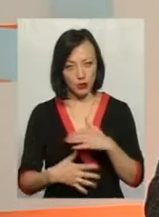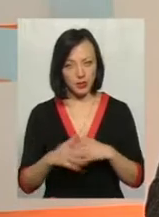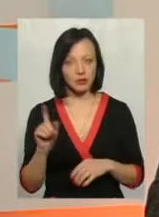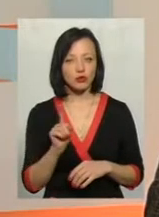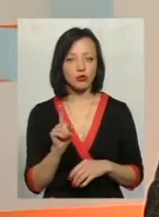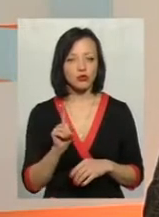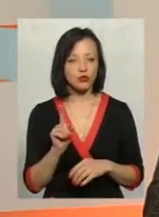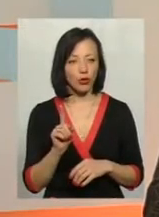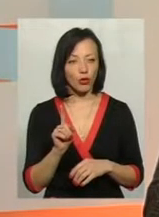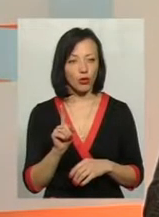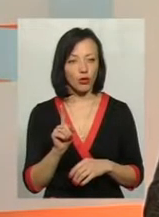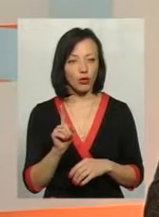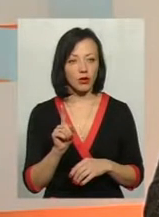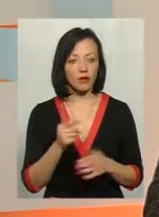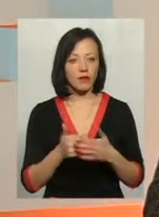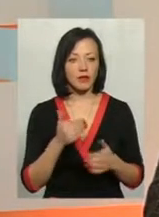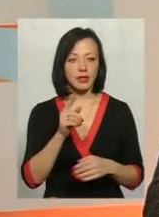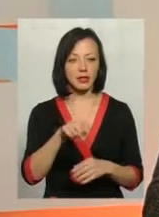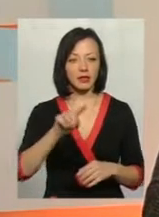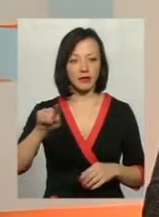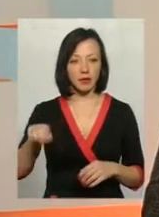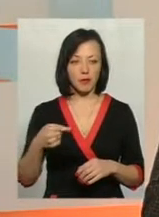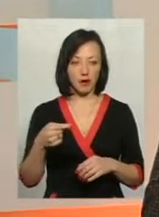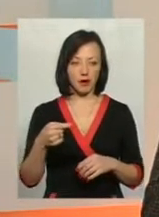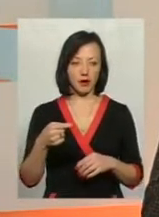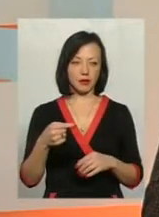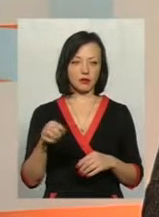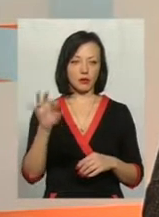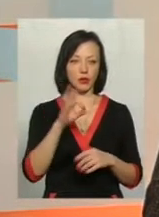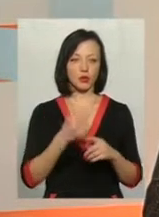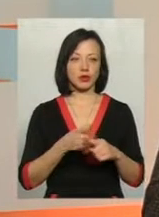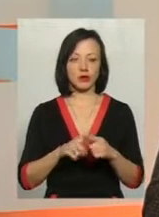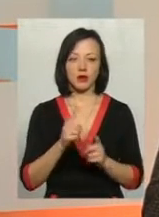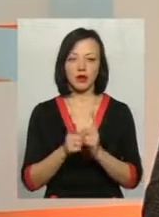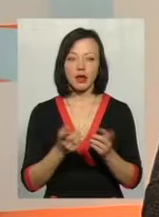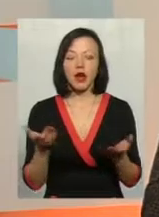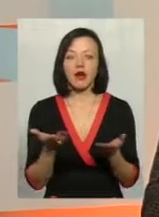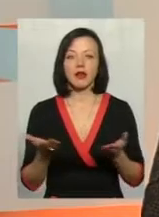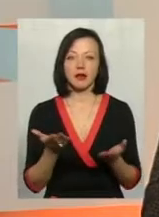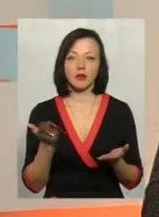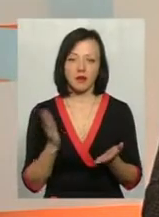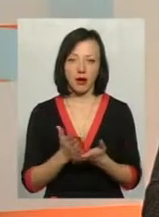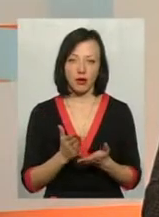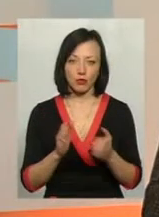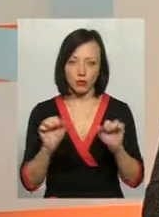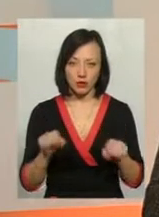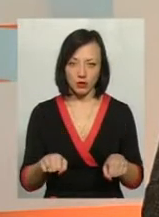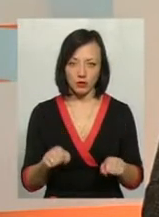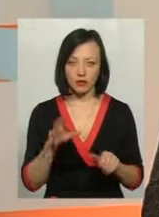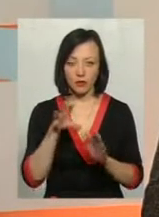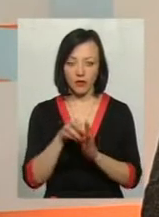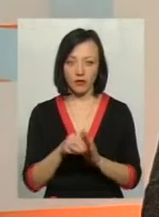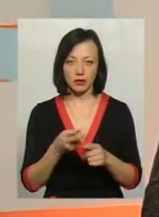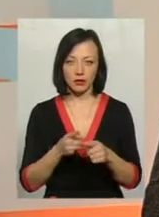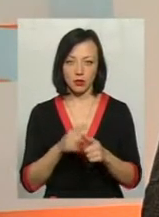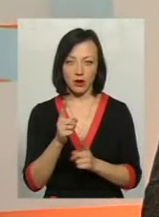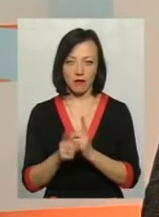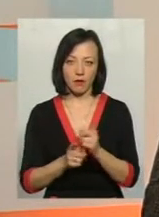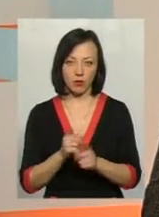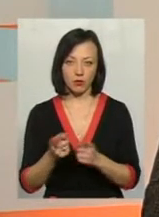що саме від них вимагається в контексті цієї реформи. Тобто, які вони мають можливості впровадити цю